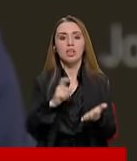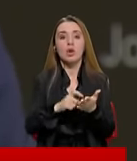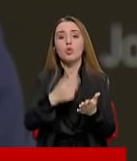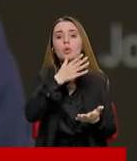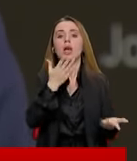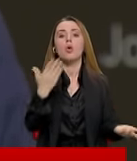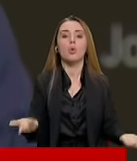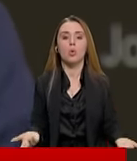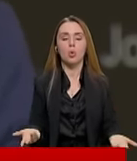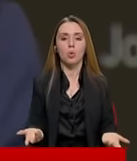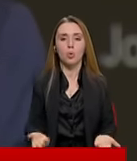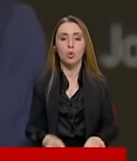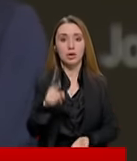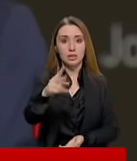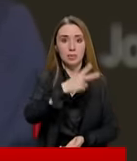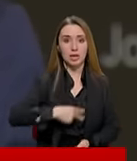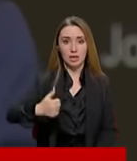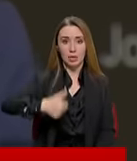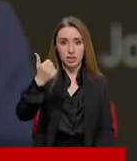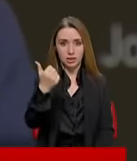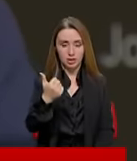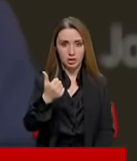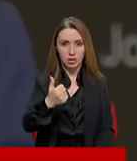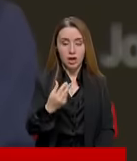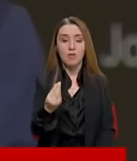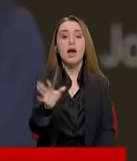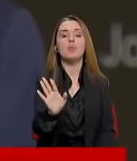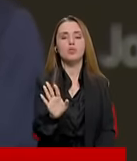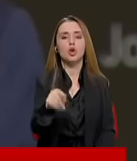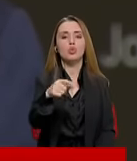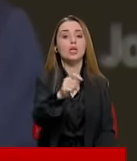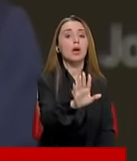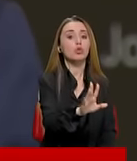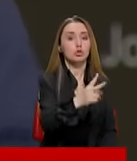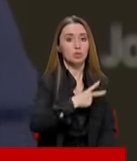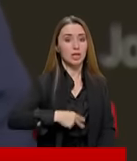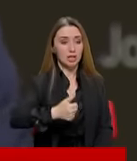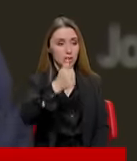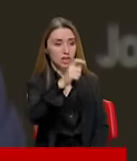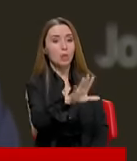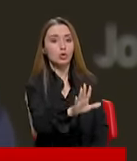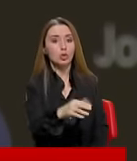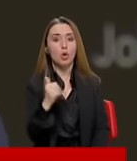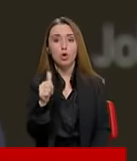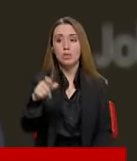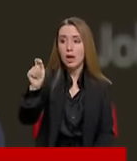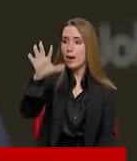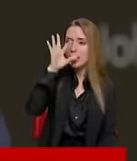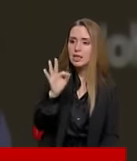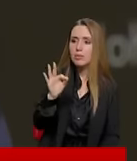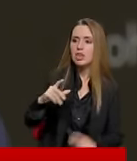bile yok yani siz belediye başkanı Ken verilmemiş bunları yapmıyorsanız O zaman hiç olması yapanı